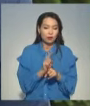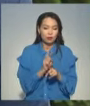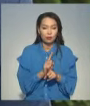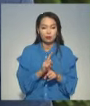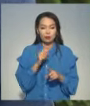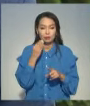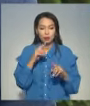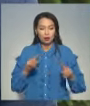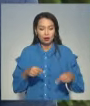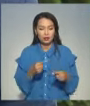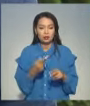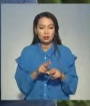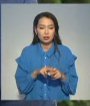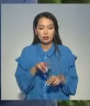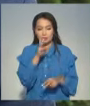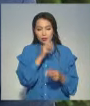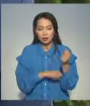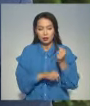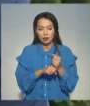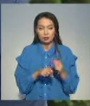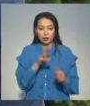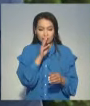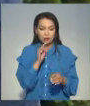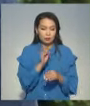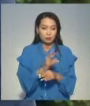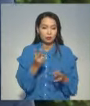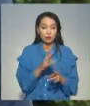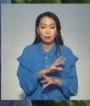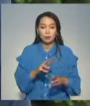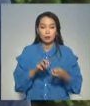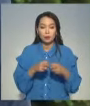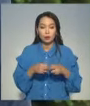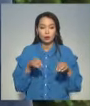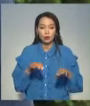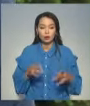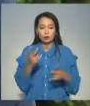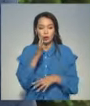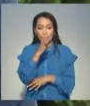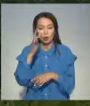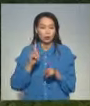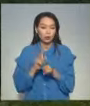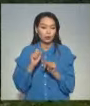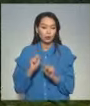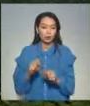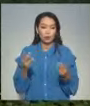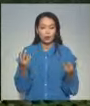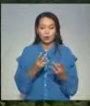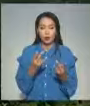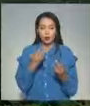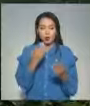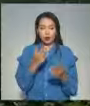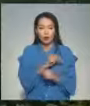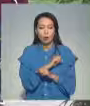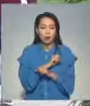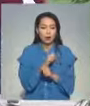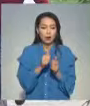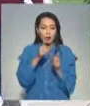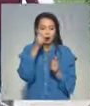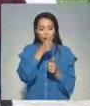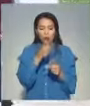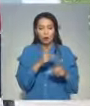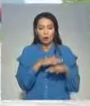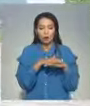Сондықтан жұмысшылардың жалақысын көтеру керек. Бұл үкімет деңгейінде шешілетін мәселе. Осыдан кейін орман қорын түгендеу керек. Саябақты ұстап тұру үшін жыл сайын